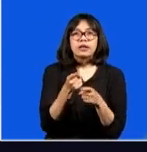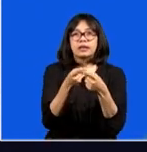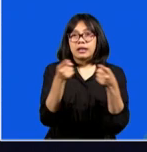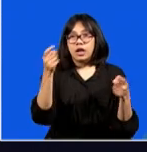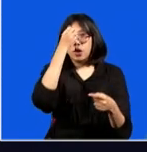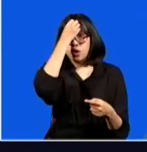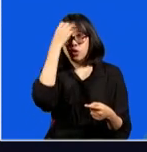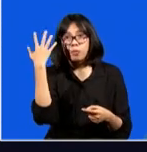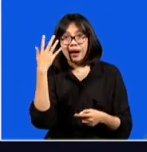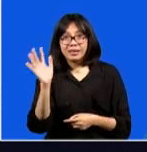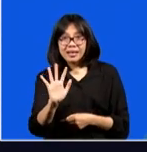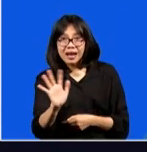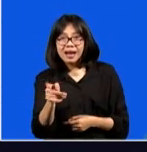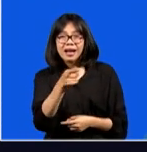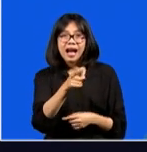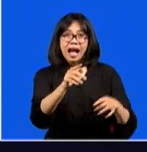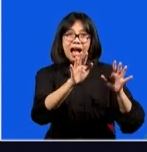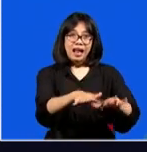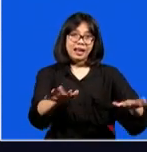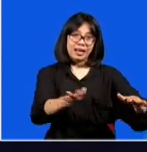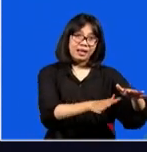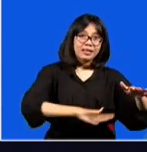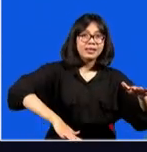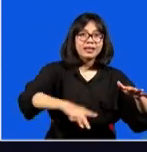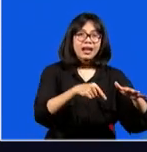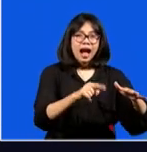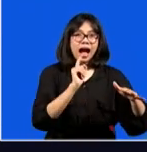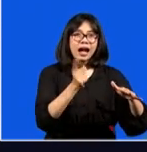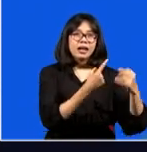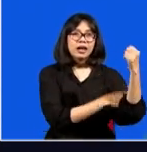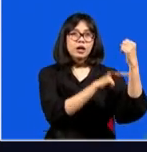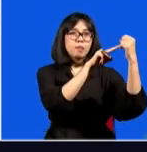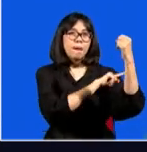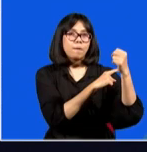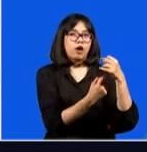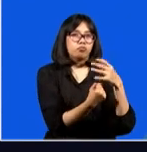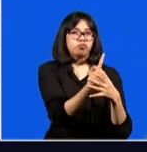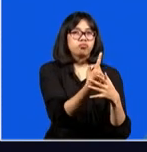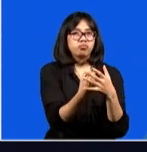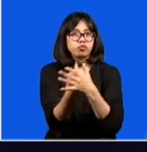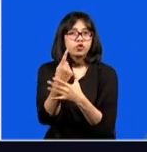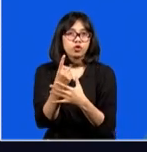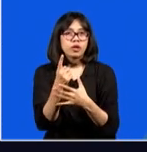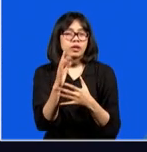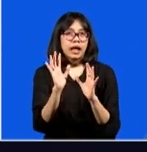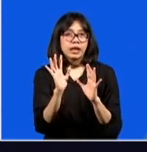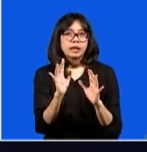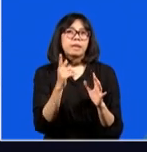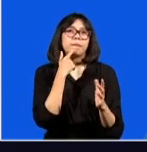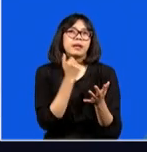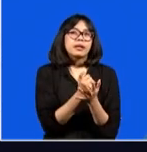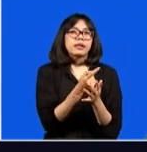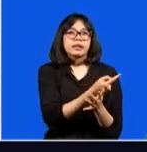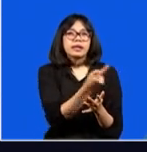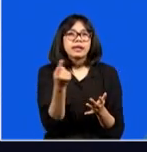bahwa dari setiap anak-anak di dalam ruang-ruang kelas kita ada talenta khusus yang hanya akan bisa keluar kalau kita punya